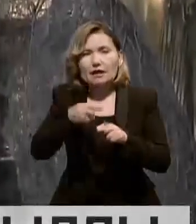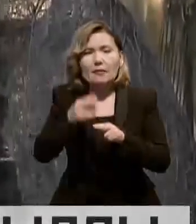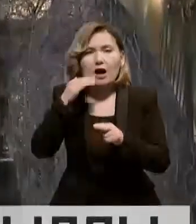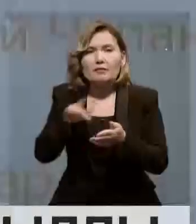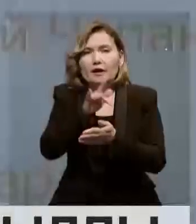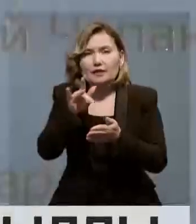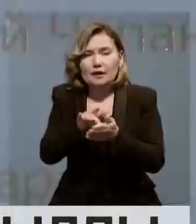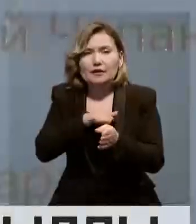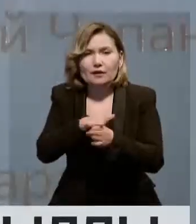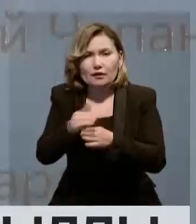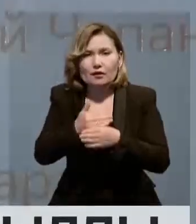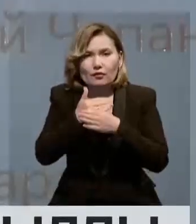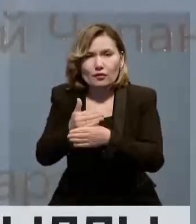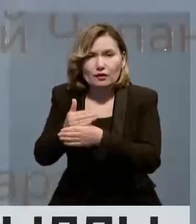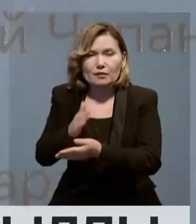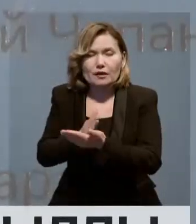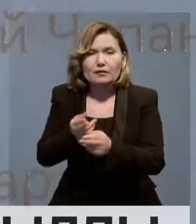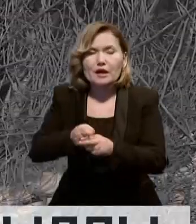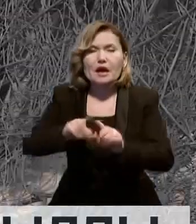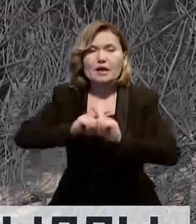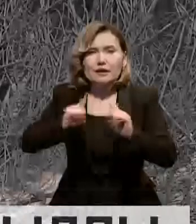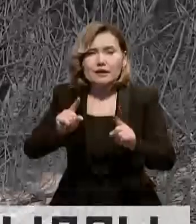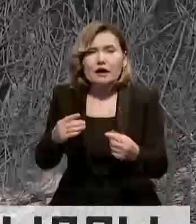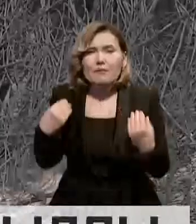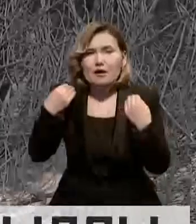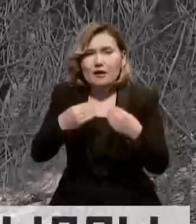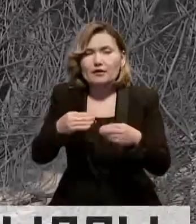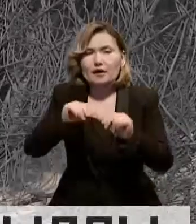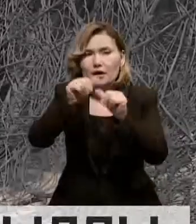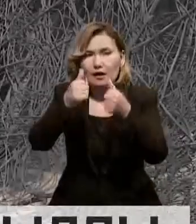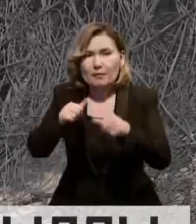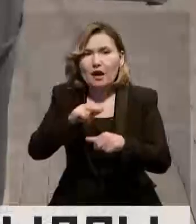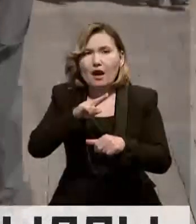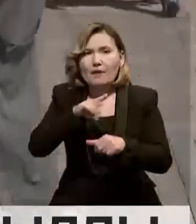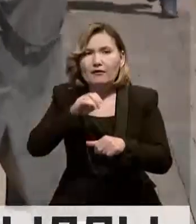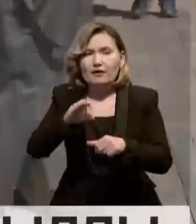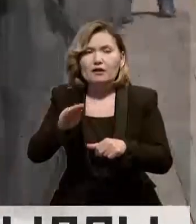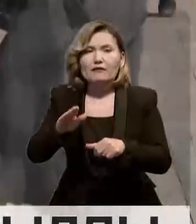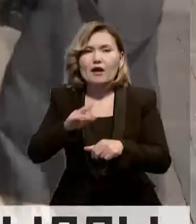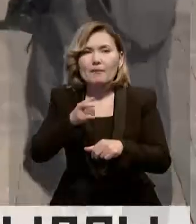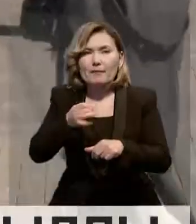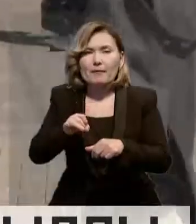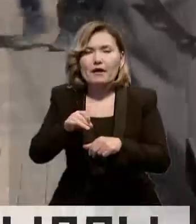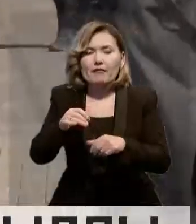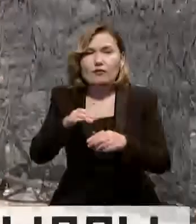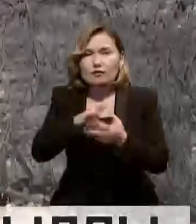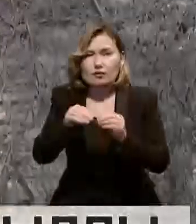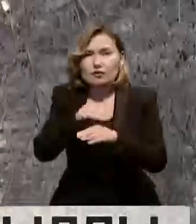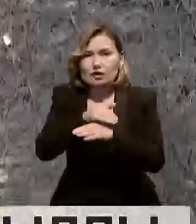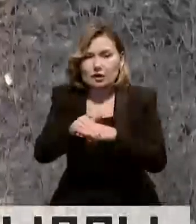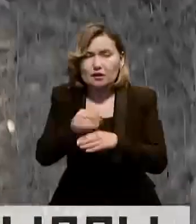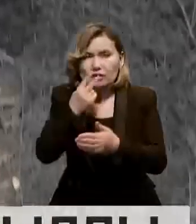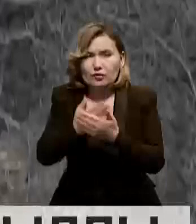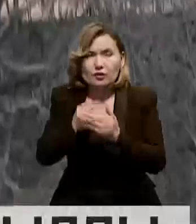әкімдігі мен меценаттар қолдау көрсеткен. Ерекше арт нысанды Панфилов пен Қабанбай Батыр көшелерінің қиылысынан көруге болады.